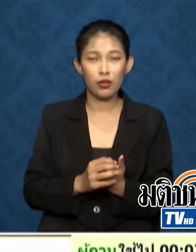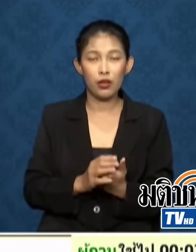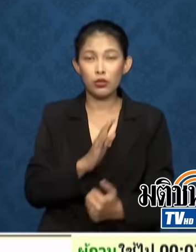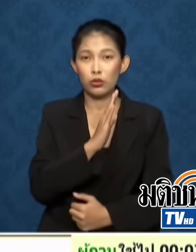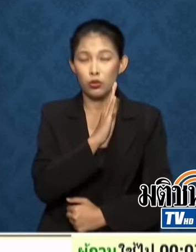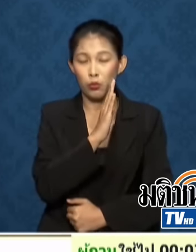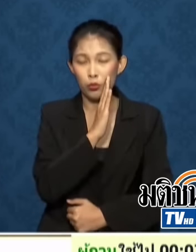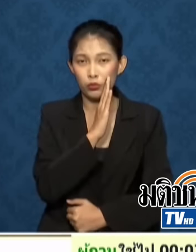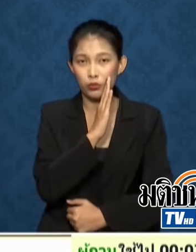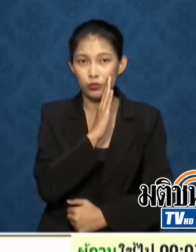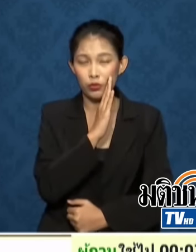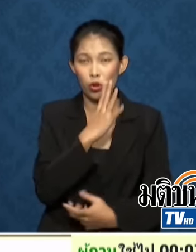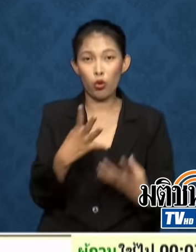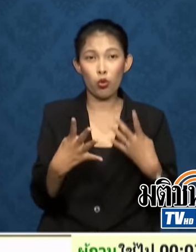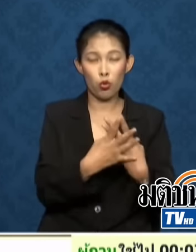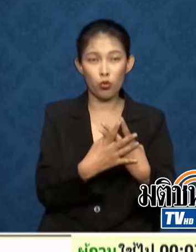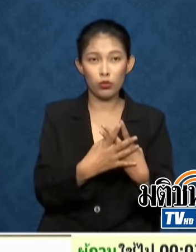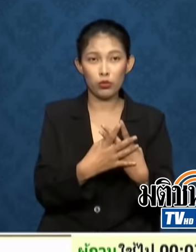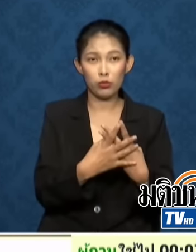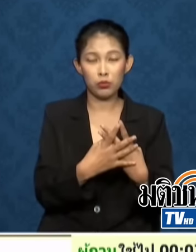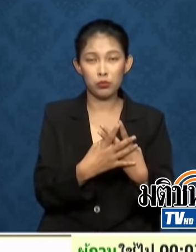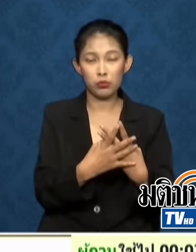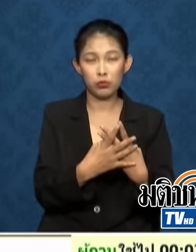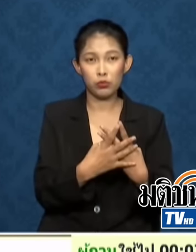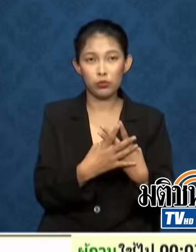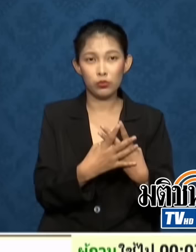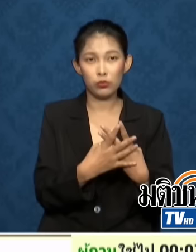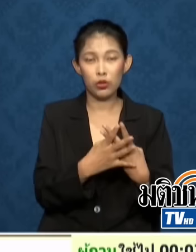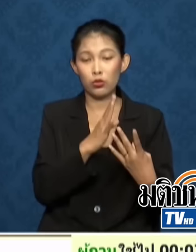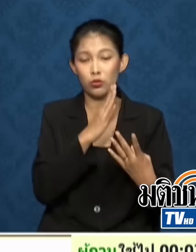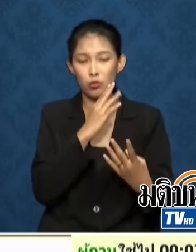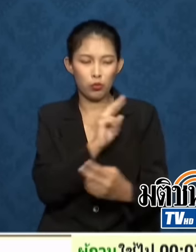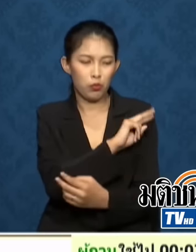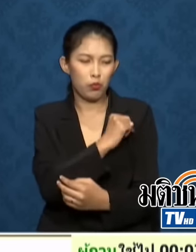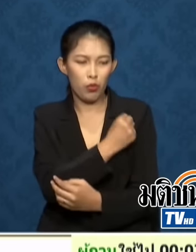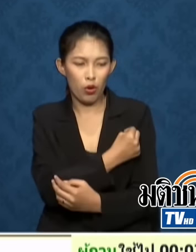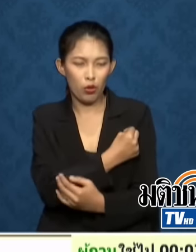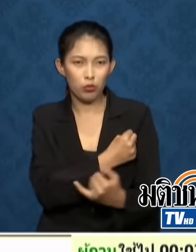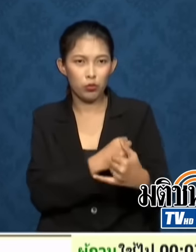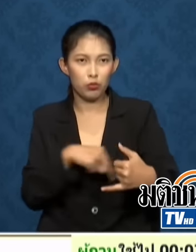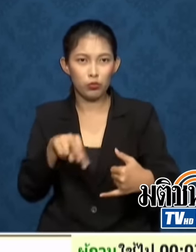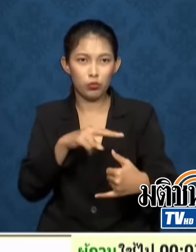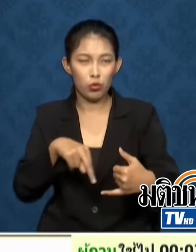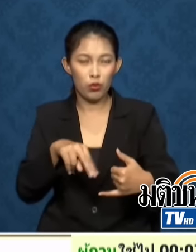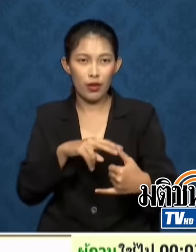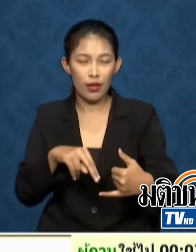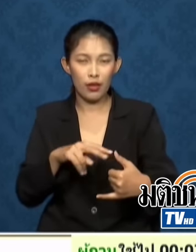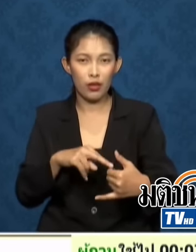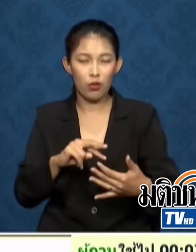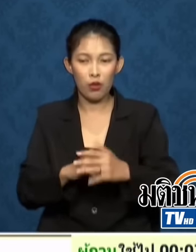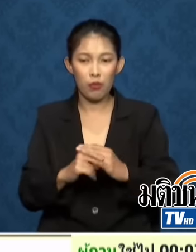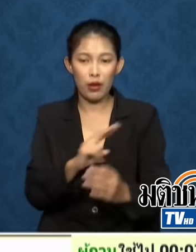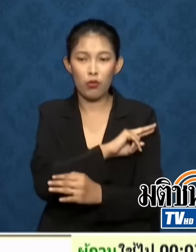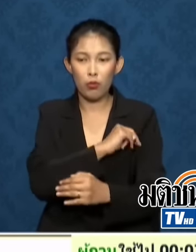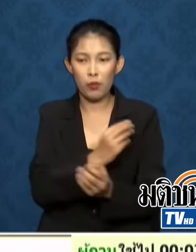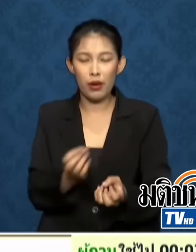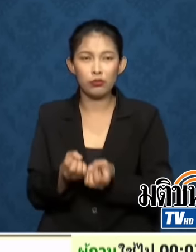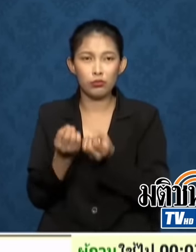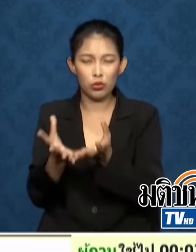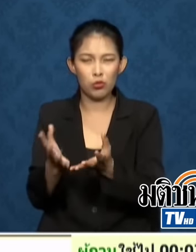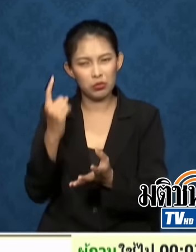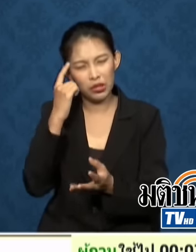าเรือนจำเองเมื่อไปการรักษาพอไปส่งไปโรงพยาบาลเนี่ยผมคิดว่า